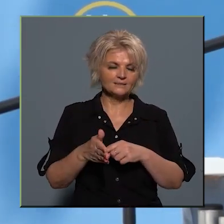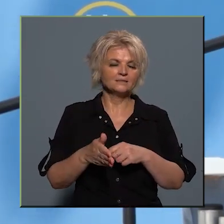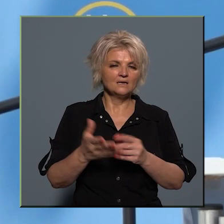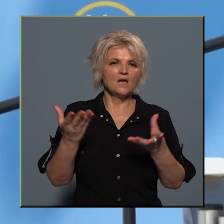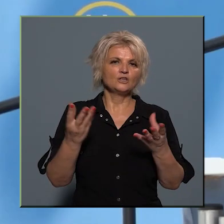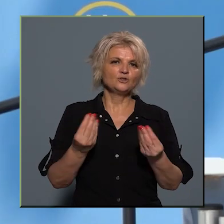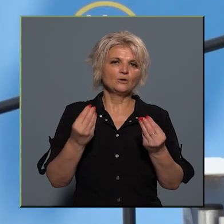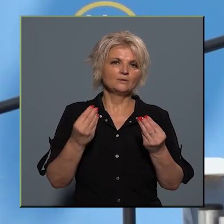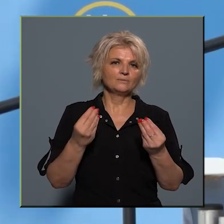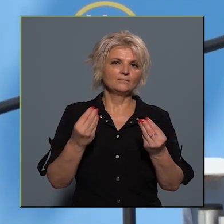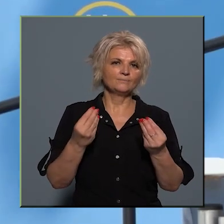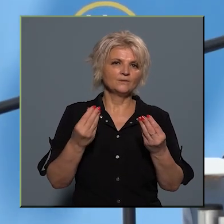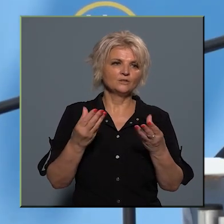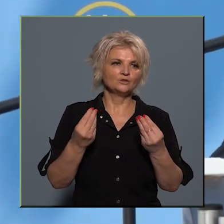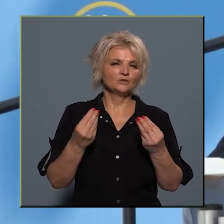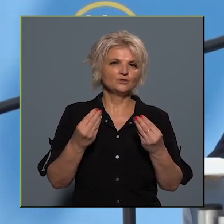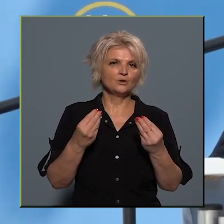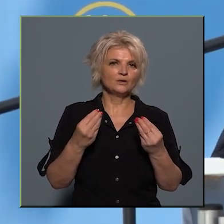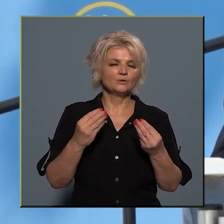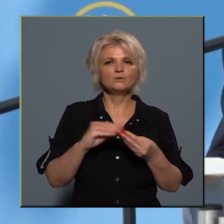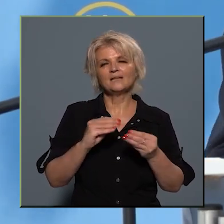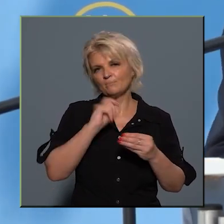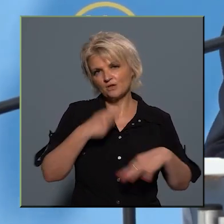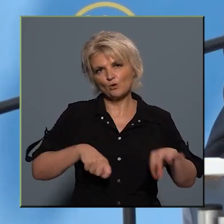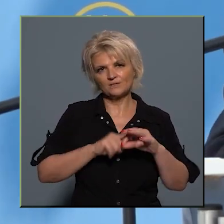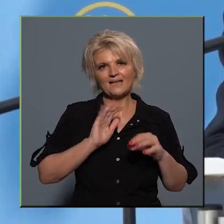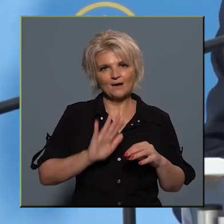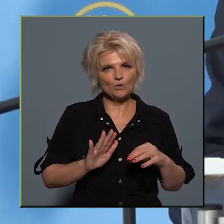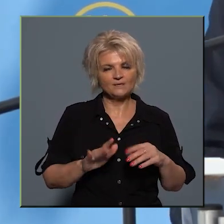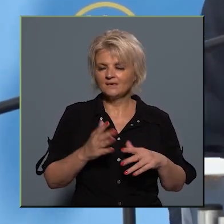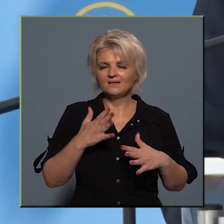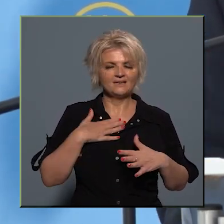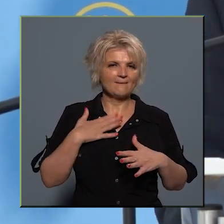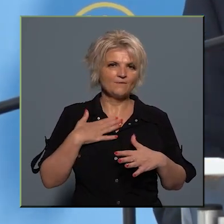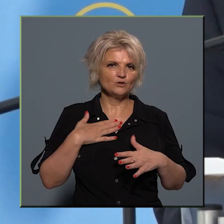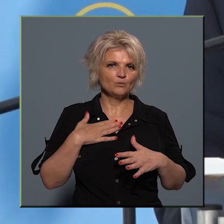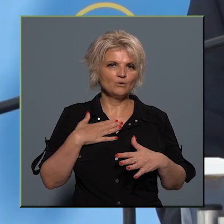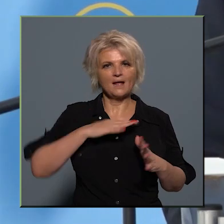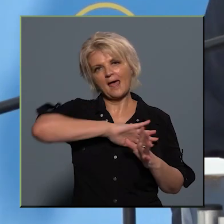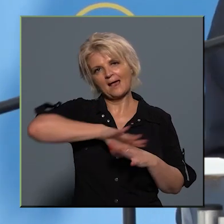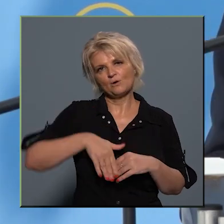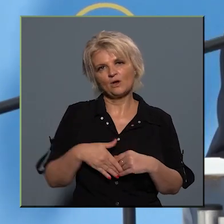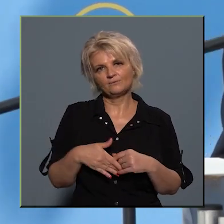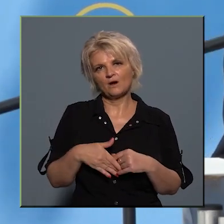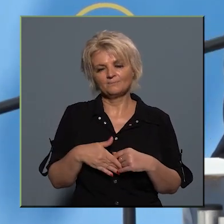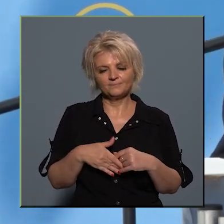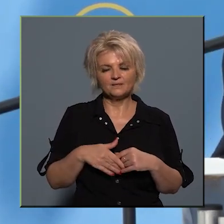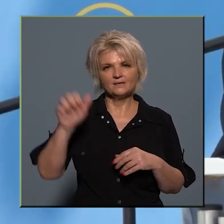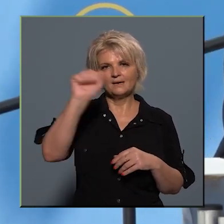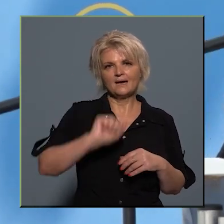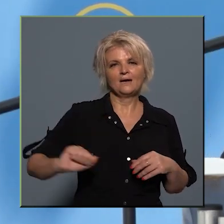sok pilot project folyik Magyarországon is, tehát nem vagyunk ugye elmaradva az